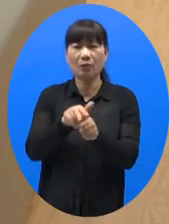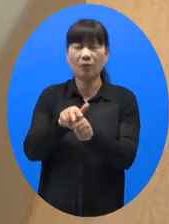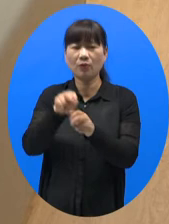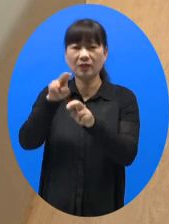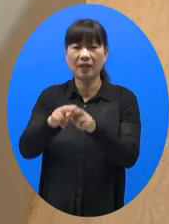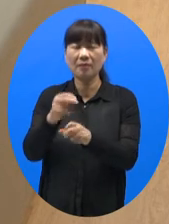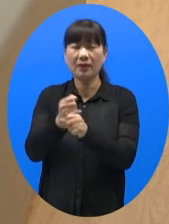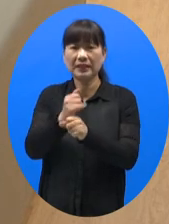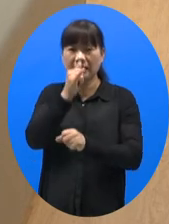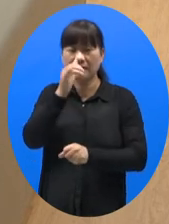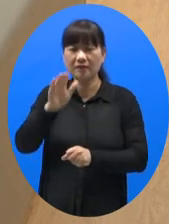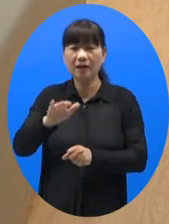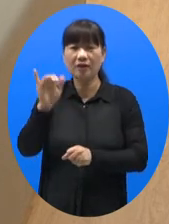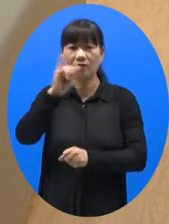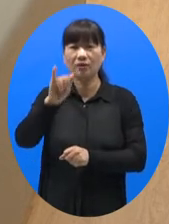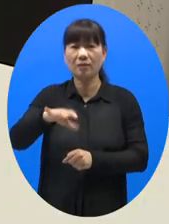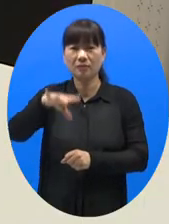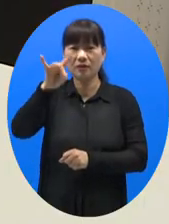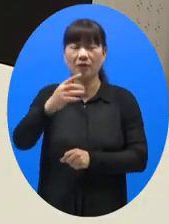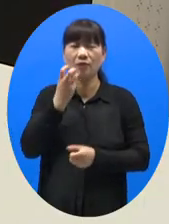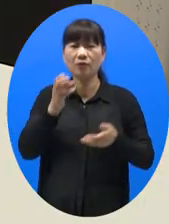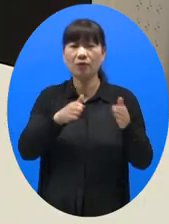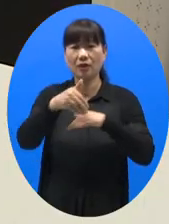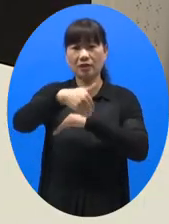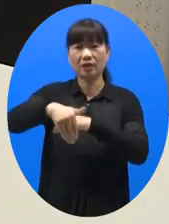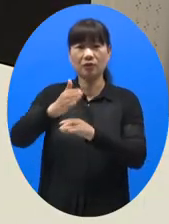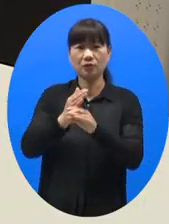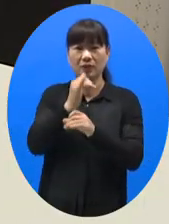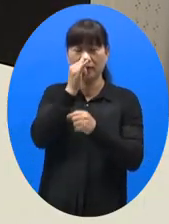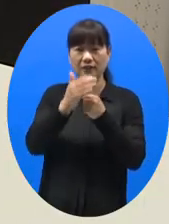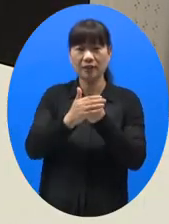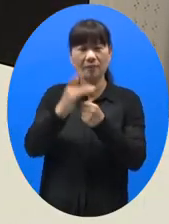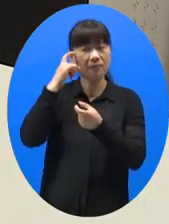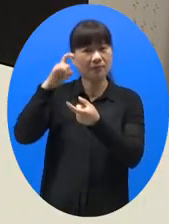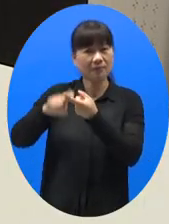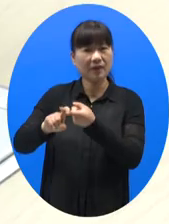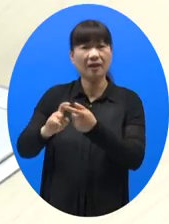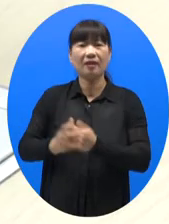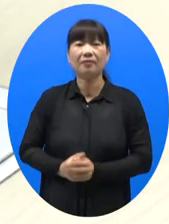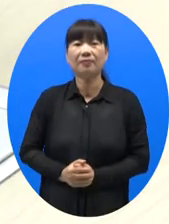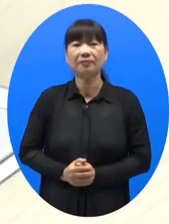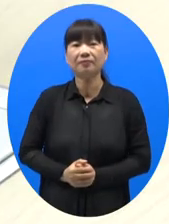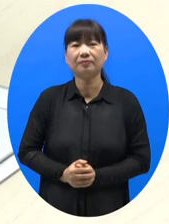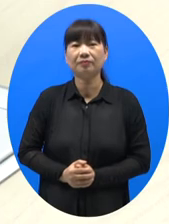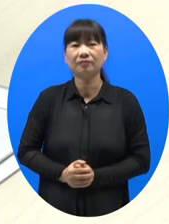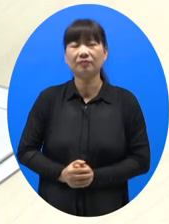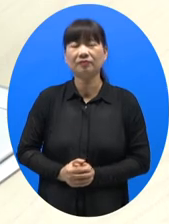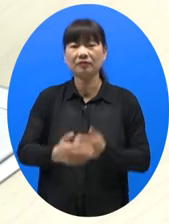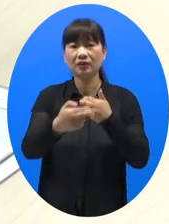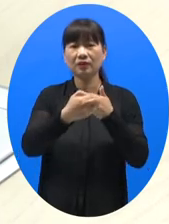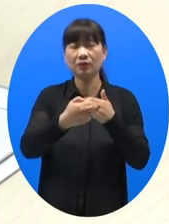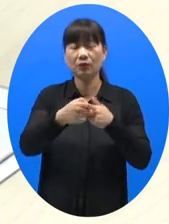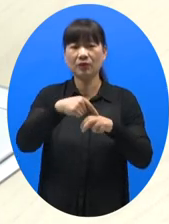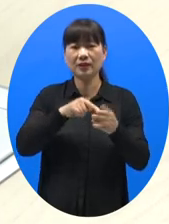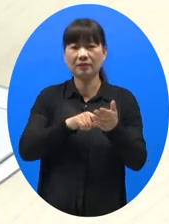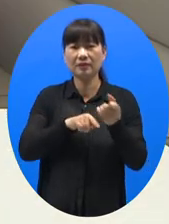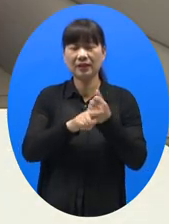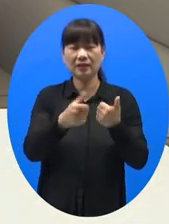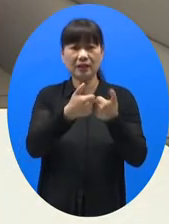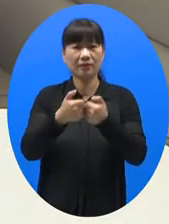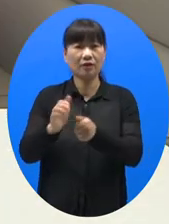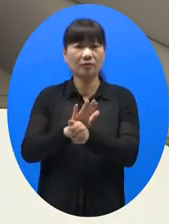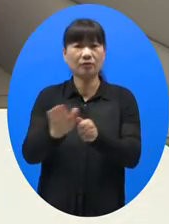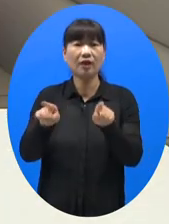건데 전국에서 처음으로 경기도가 기획하고 있어 눈길을 끕니다. 이를 통해 의료 심리 상담 서비스